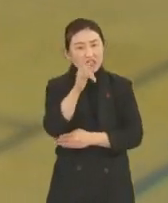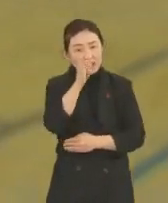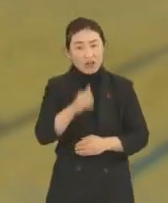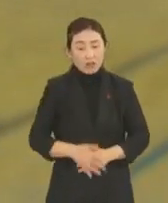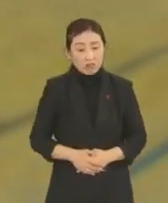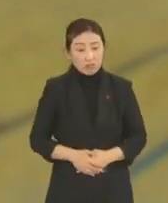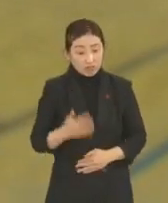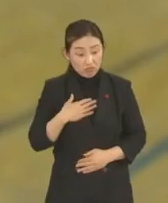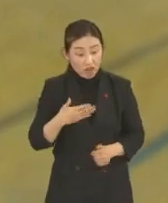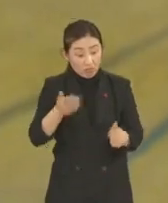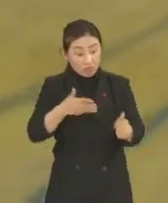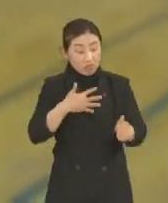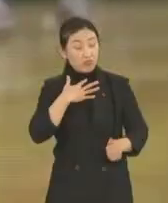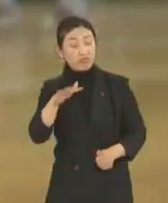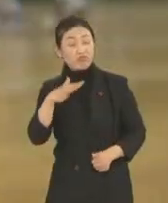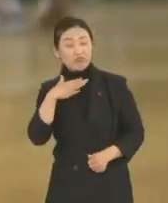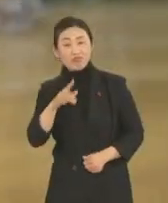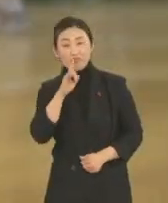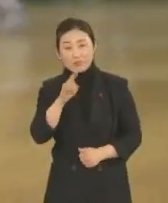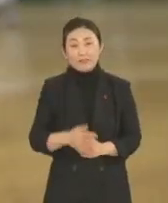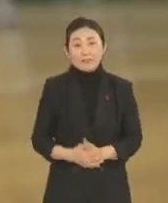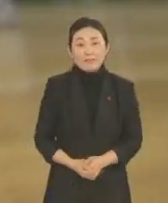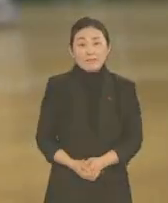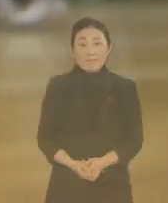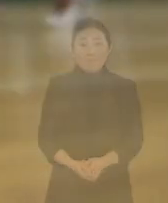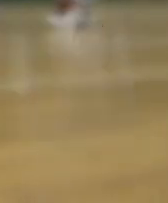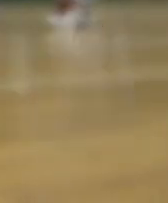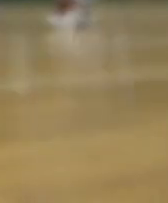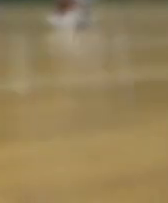사퇴 종용 사실을 부인한 걸로 알려졌습니다